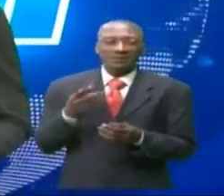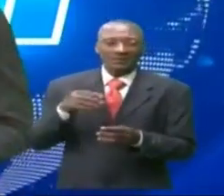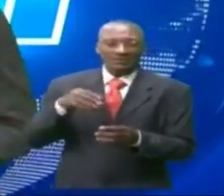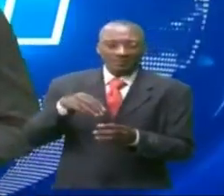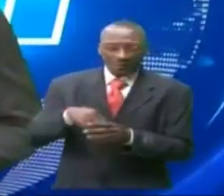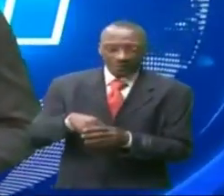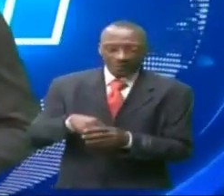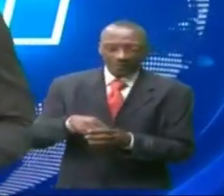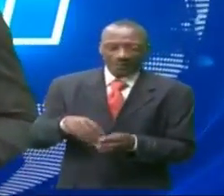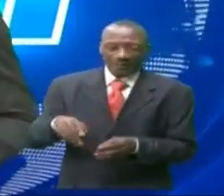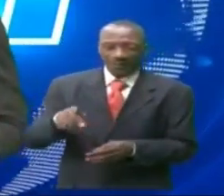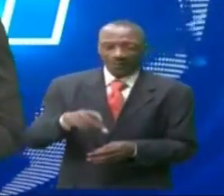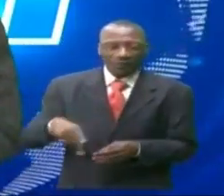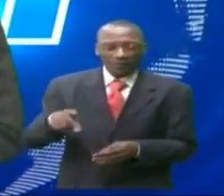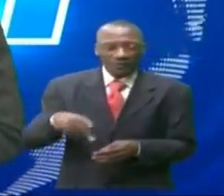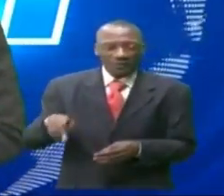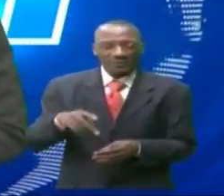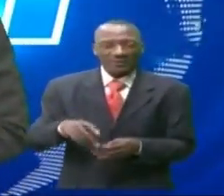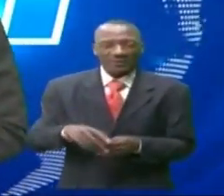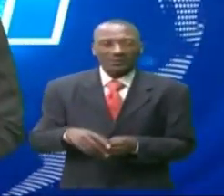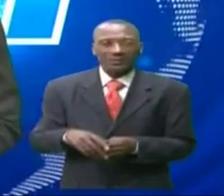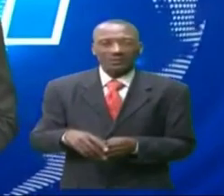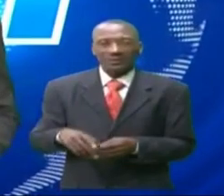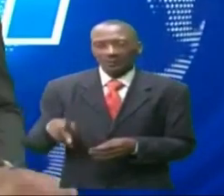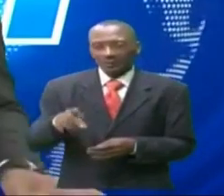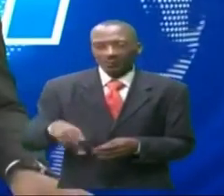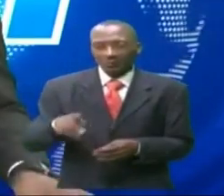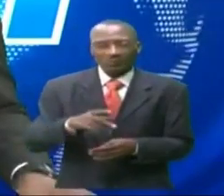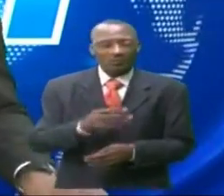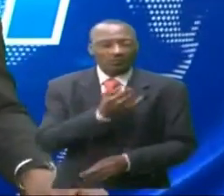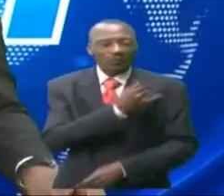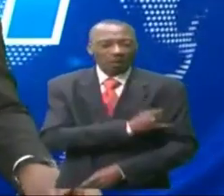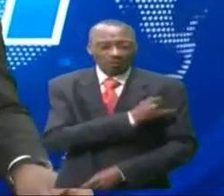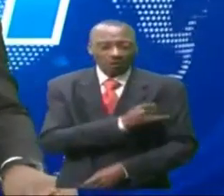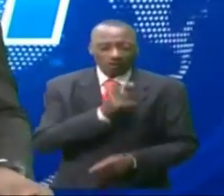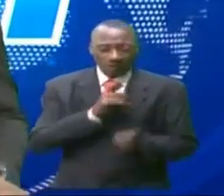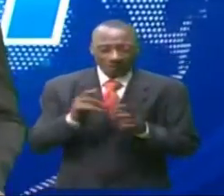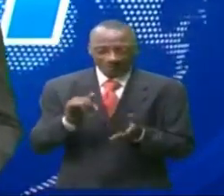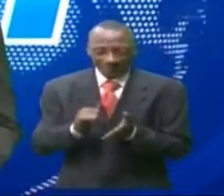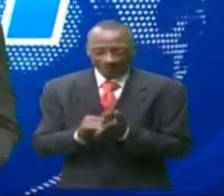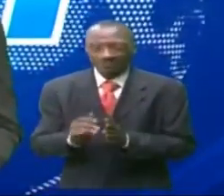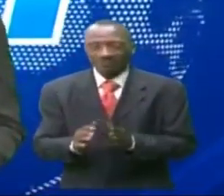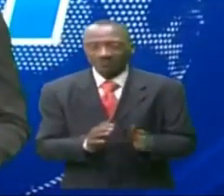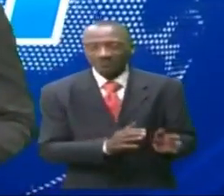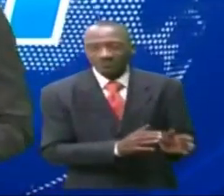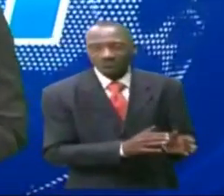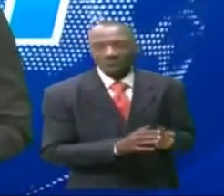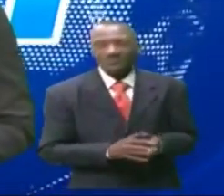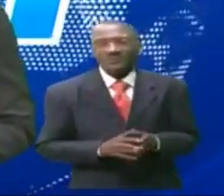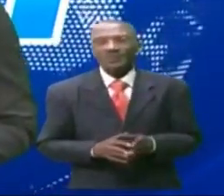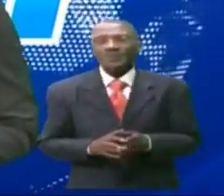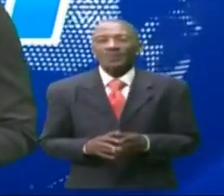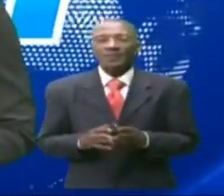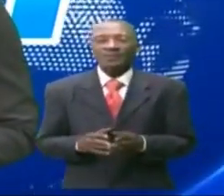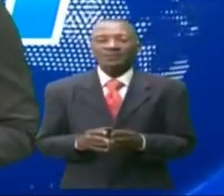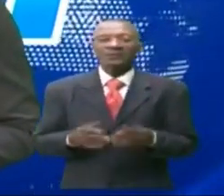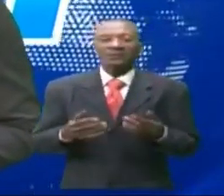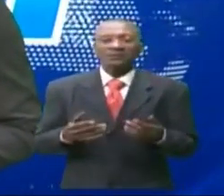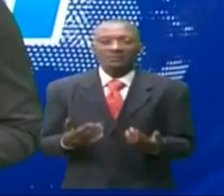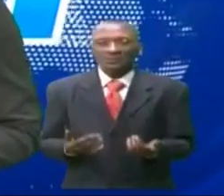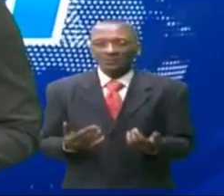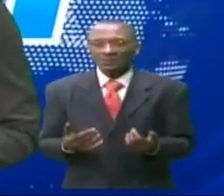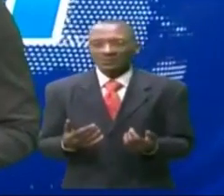l'OCC dans la province de l'Outouri. Et nous apprenons également que l'INPP au Katanga vient de recevoir